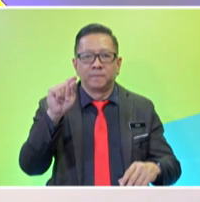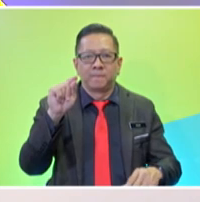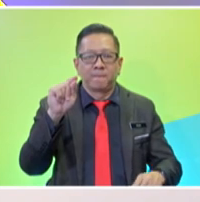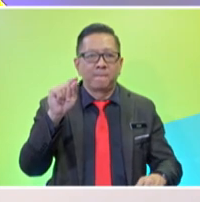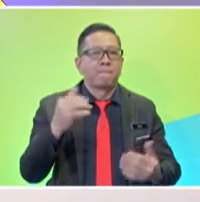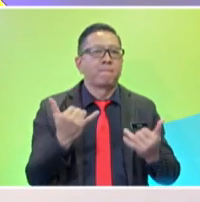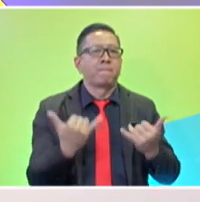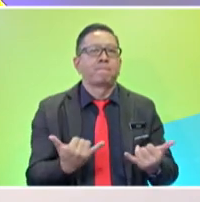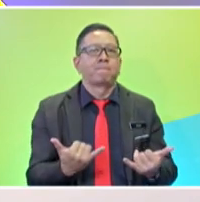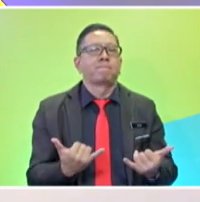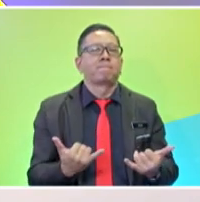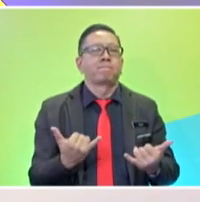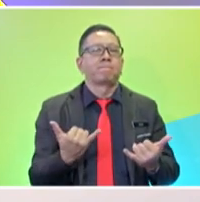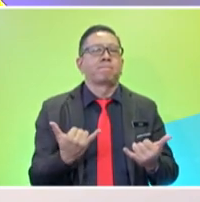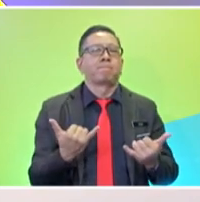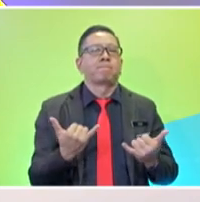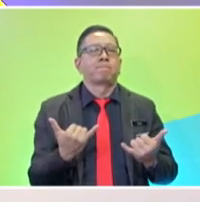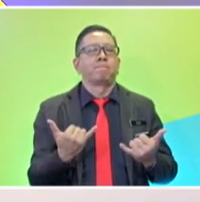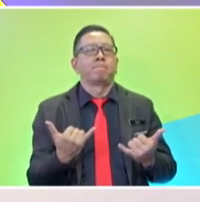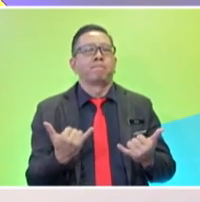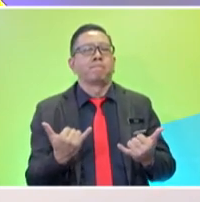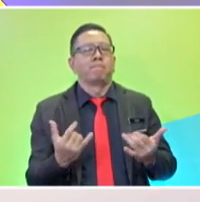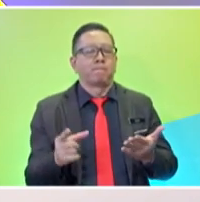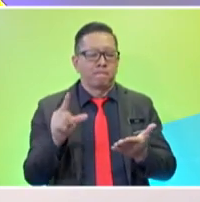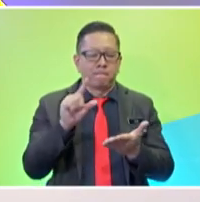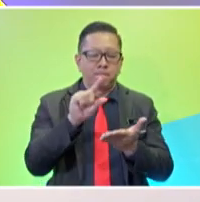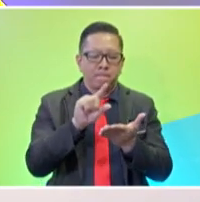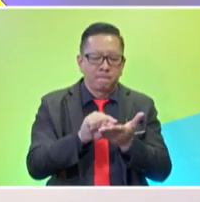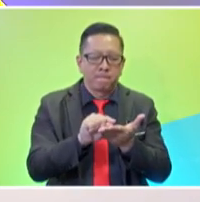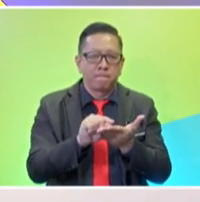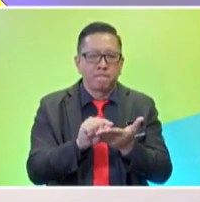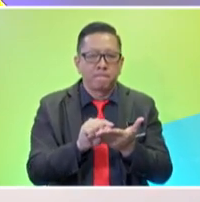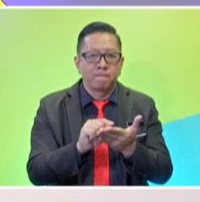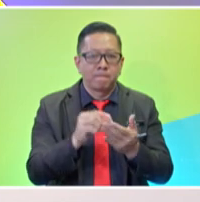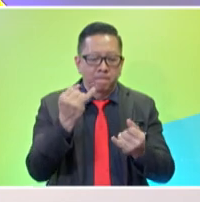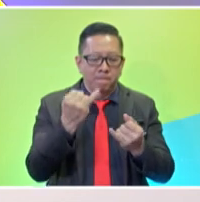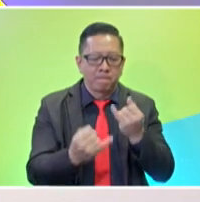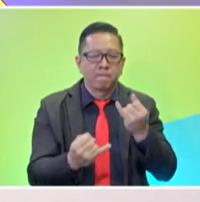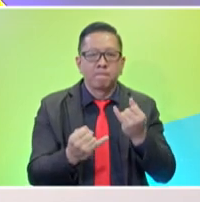kita ada masalah di ujung nih